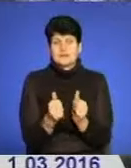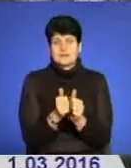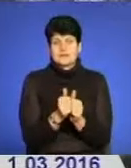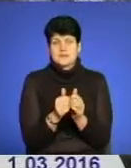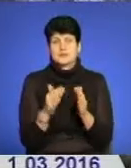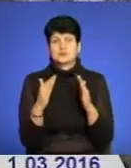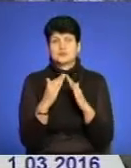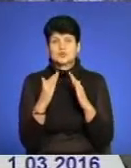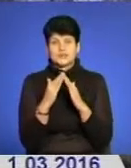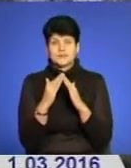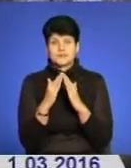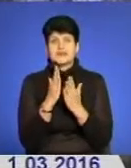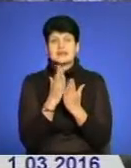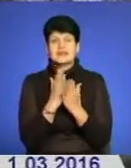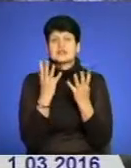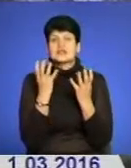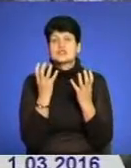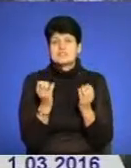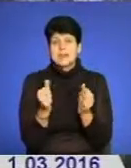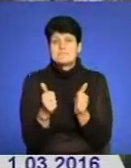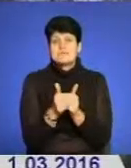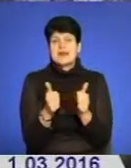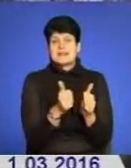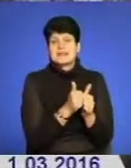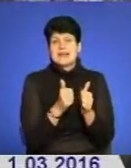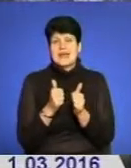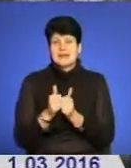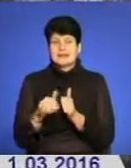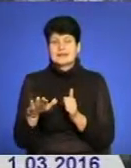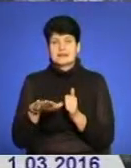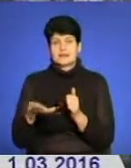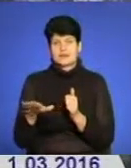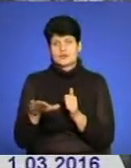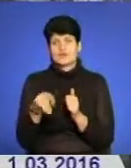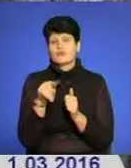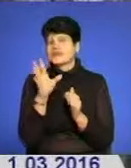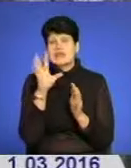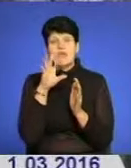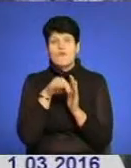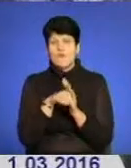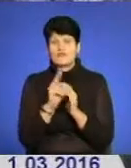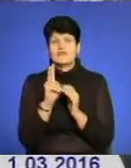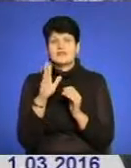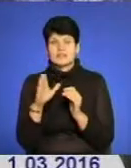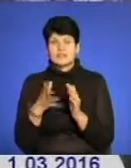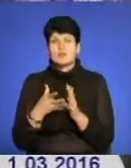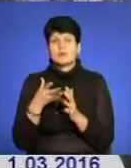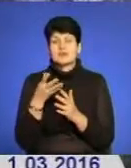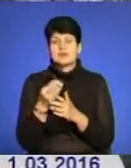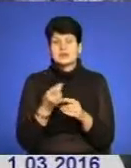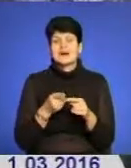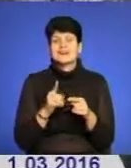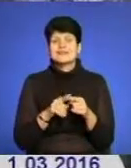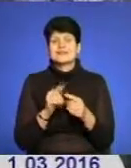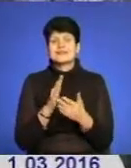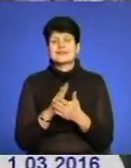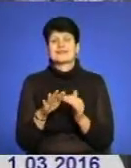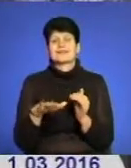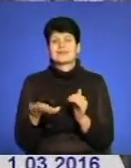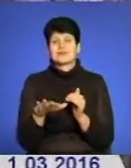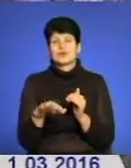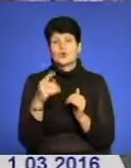будинку по інвентарній справі, є ще так звані прилеглі території до будинку. Вони не входять в квартирну плату, а це є територія, наприклад,